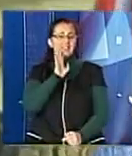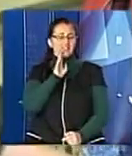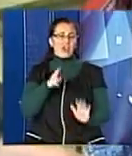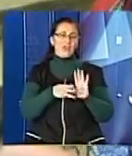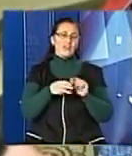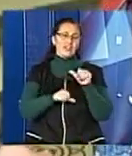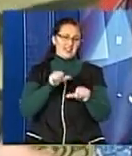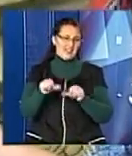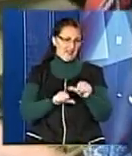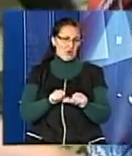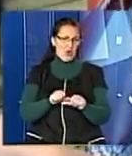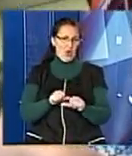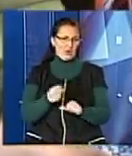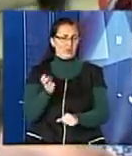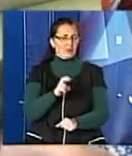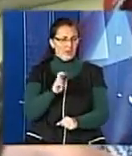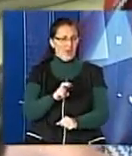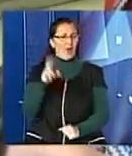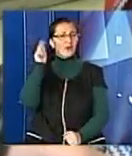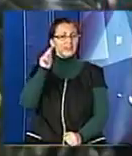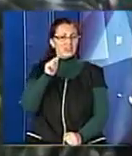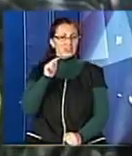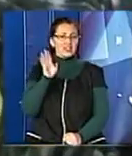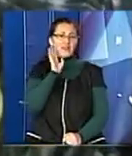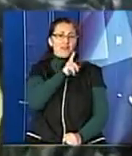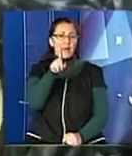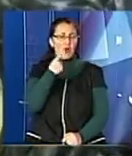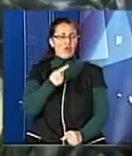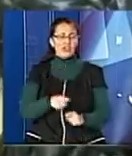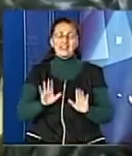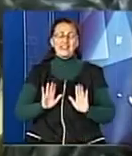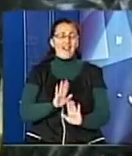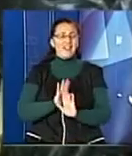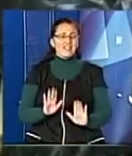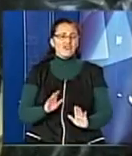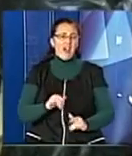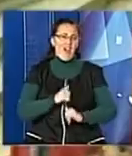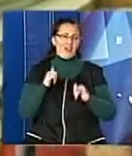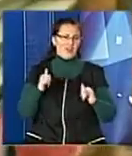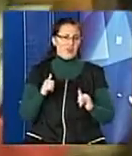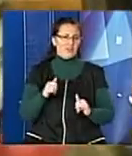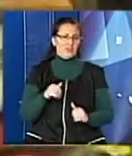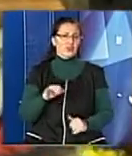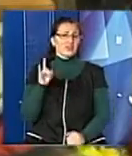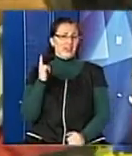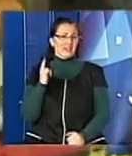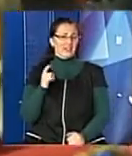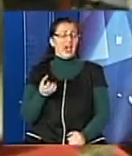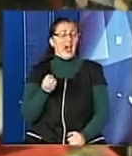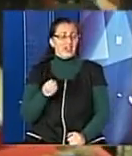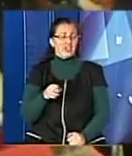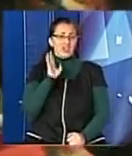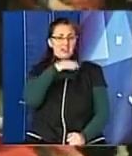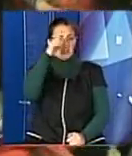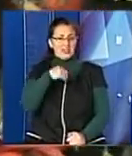8 років. Мама дитини розповідає, що заняття у центрі – це не лише розвиток для самих учнів, а й для їхніх батьків. Ми зустрічаємося з іншими